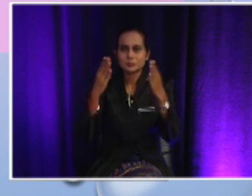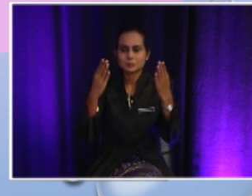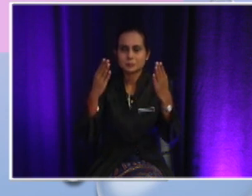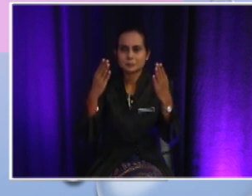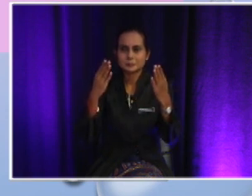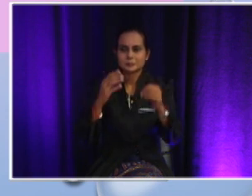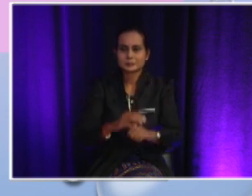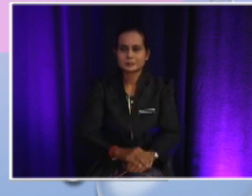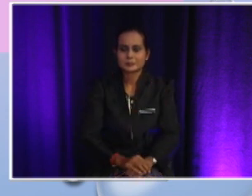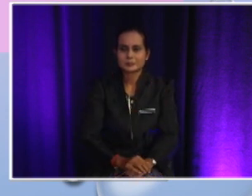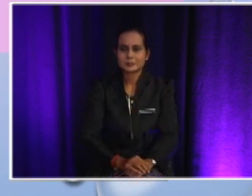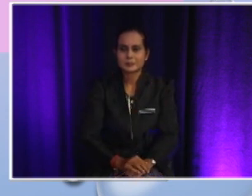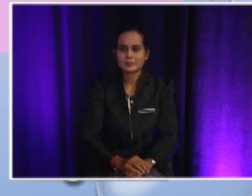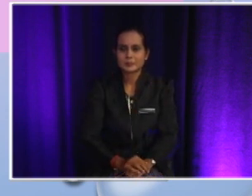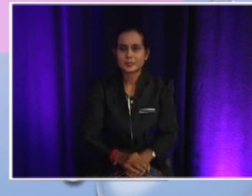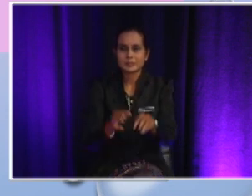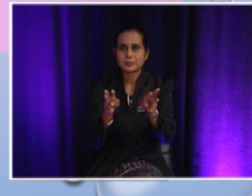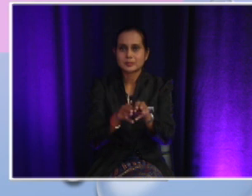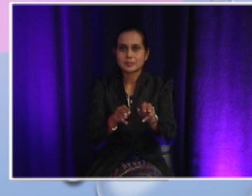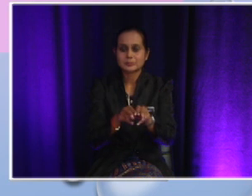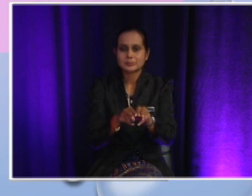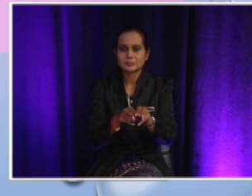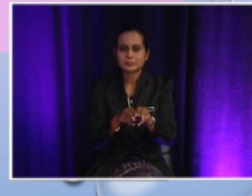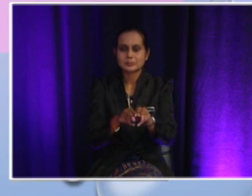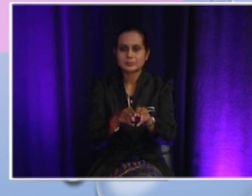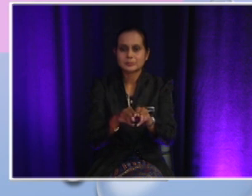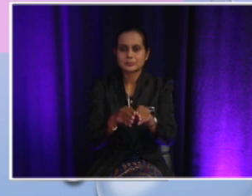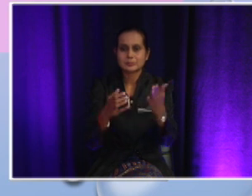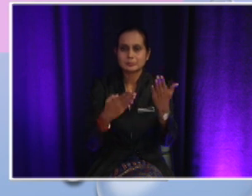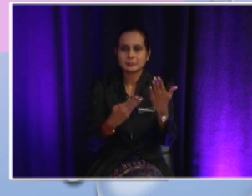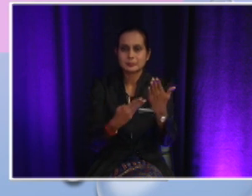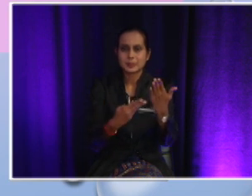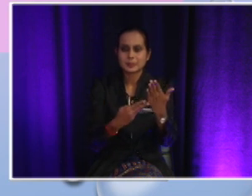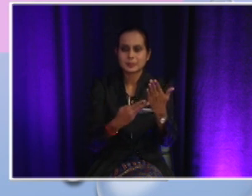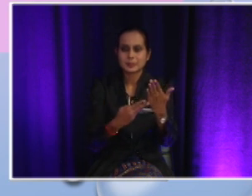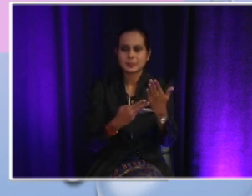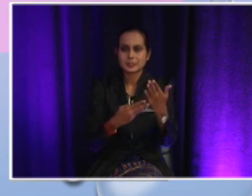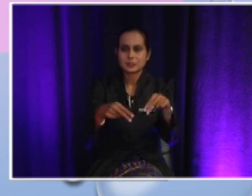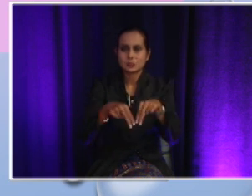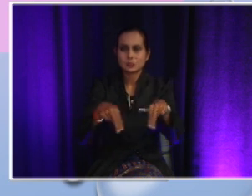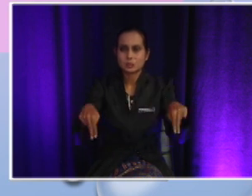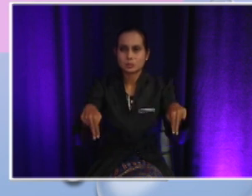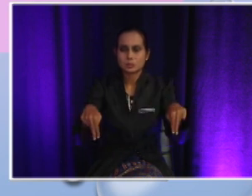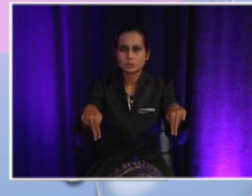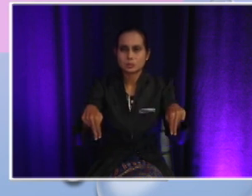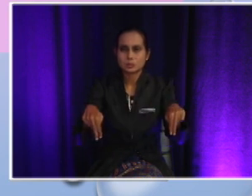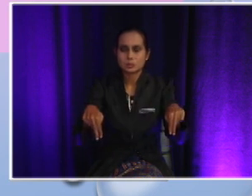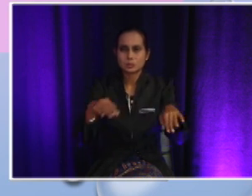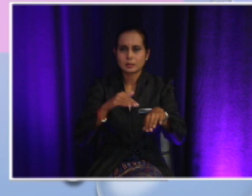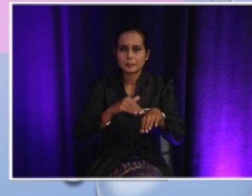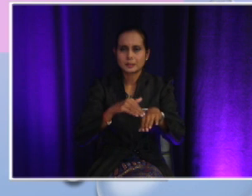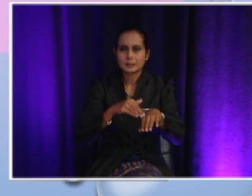bila suis terbuka, seolah-olah, okey, kalau sini kita punya bateri, seolah-olah kita ukur kat sini, ini bateri pada